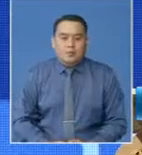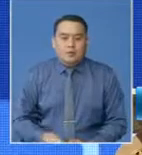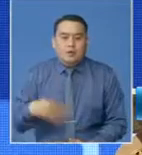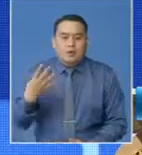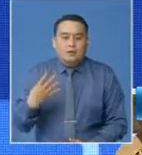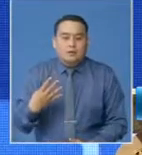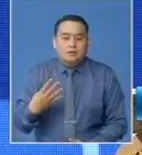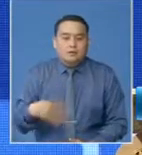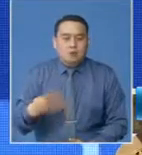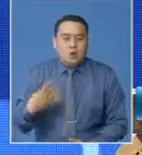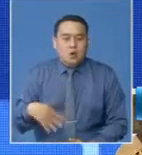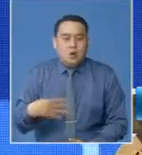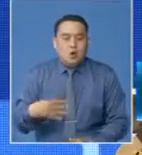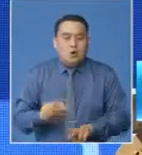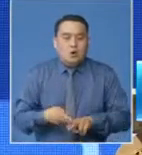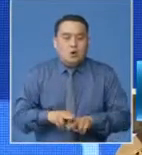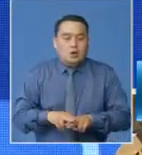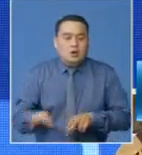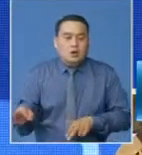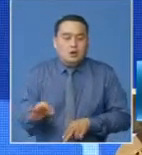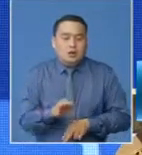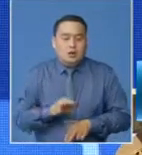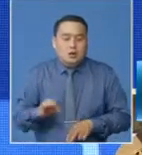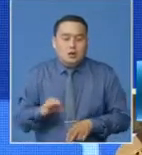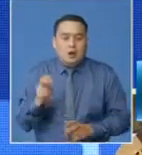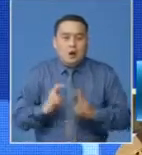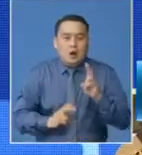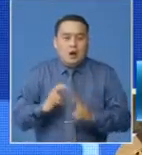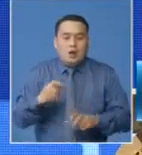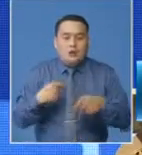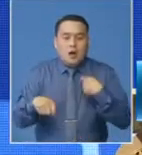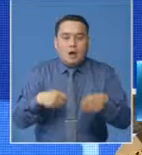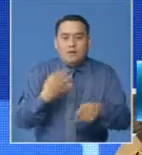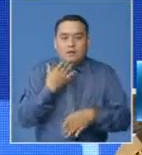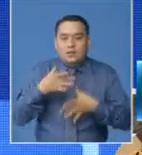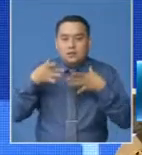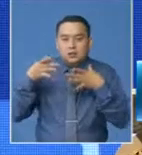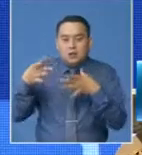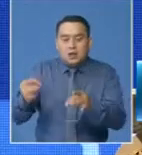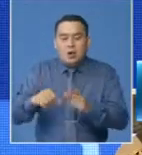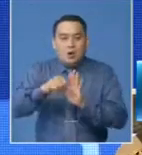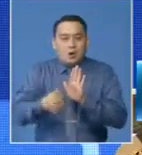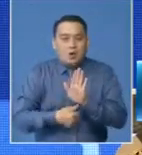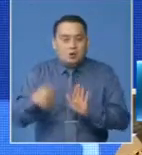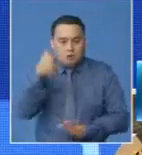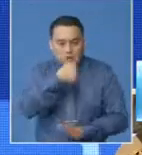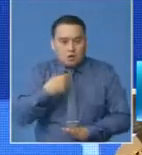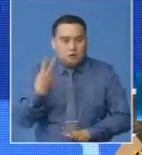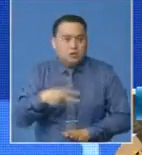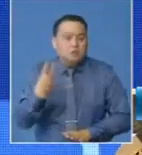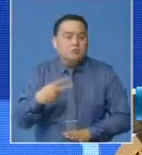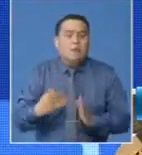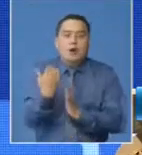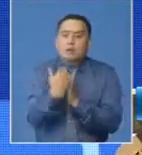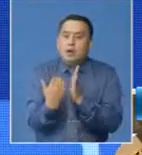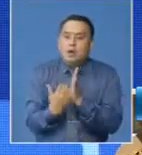предприятий являются экспортерами. Облыста 40-қа жуық кәсіпорын тауарын экспортқа шығарады. 2016 жылғы экспорт 2020